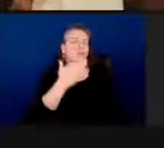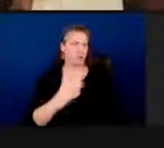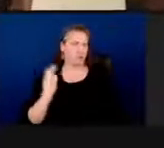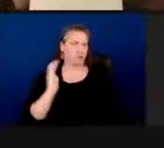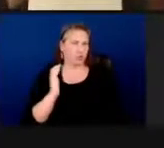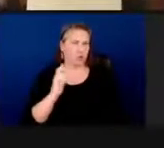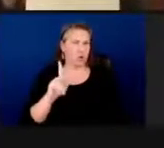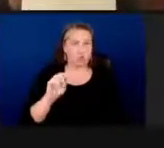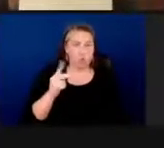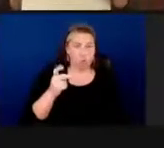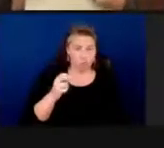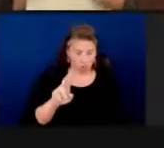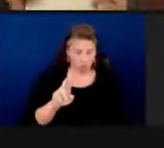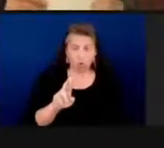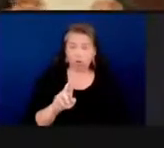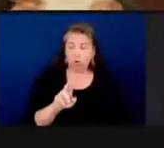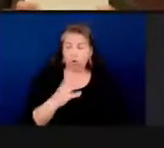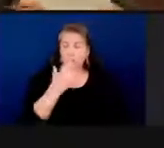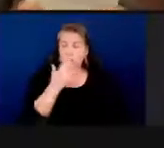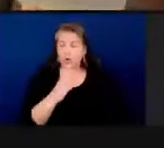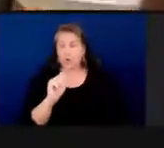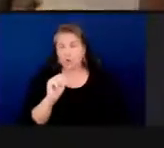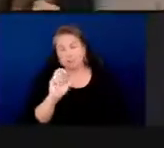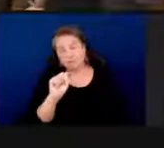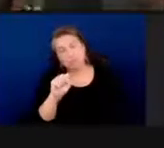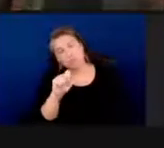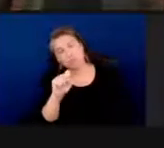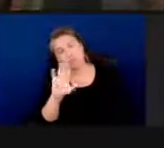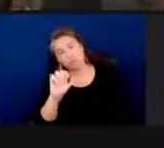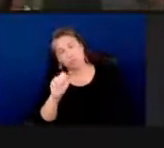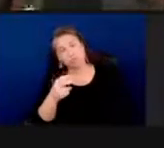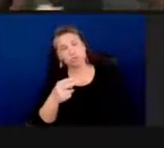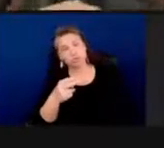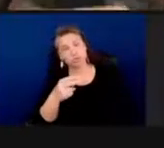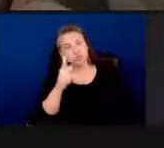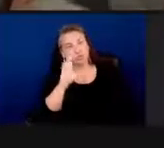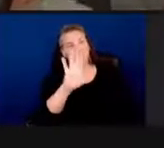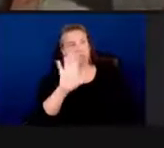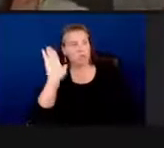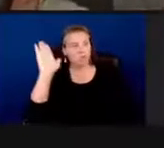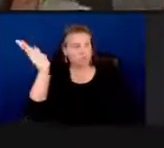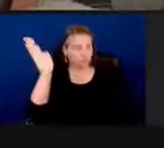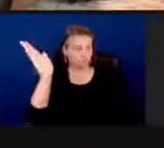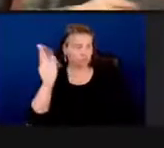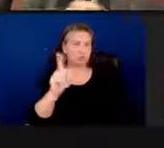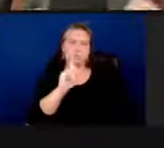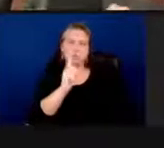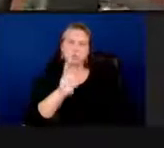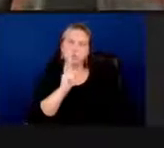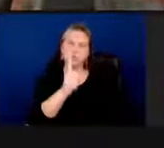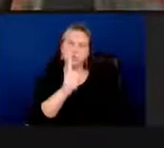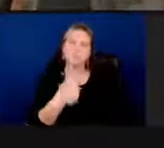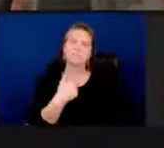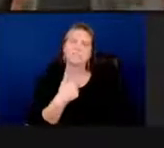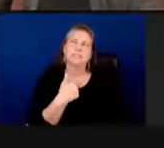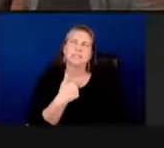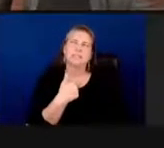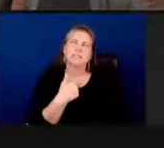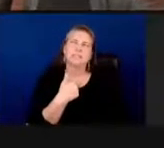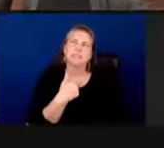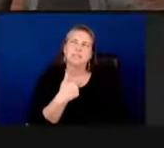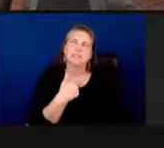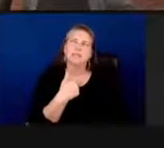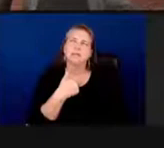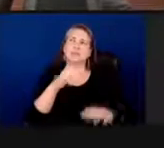Asante Bi Porter. Ningependa kumshukuru pia Bi Bush kwa